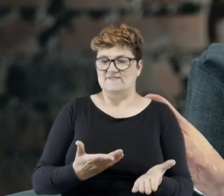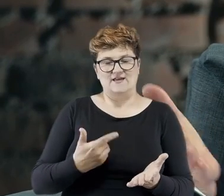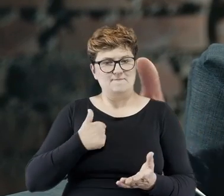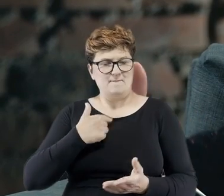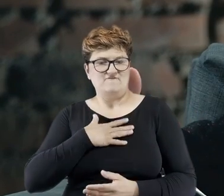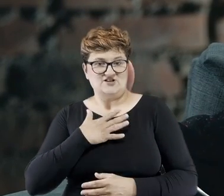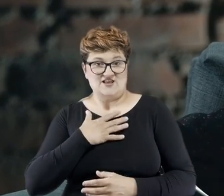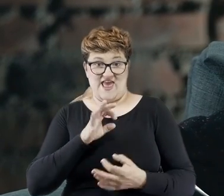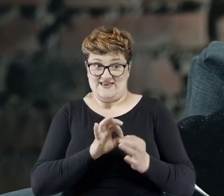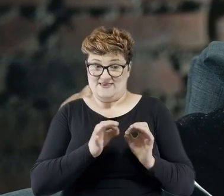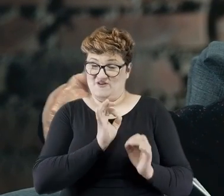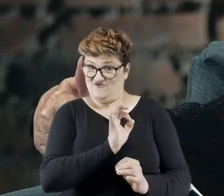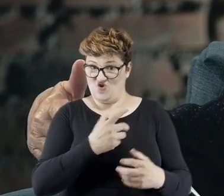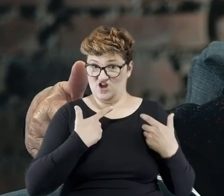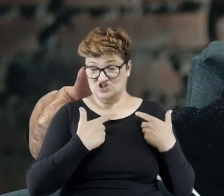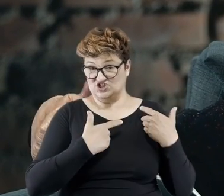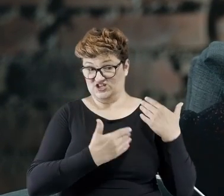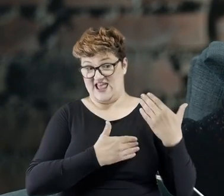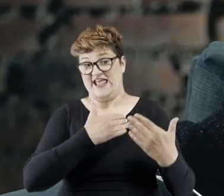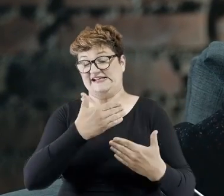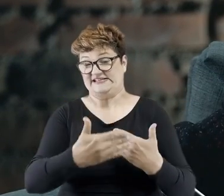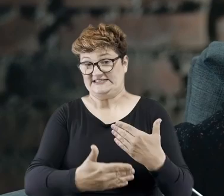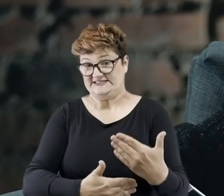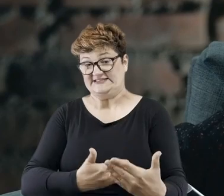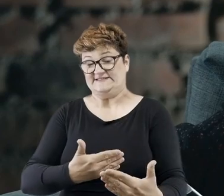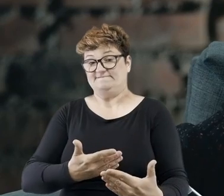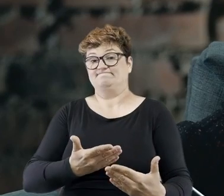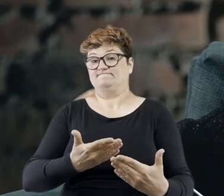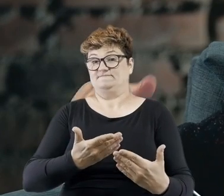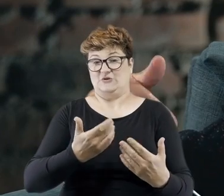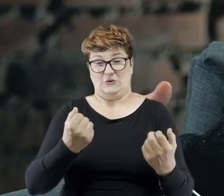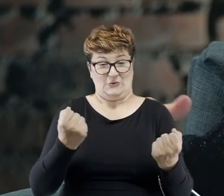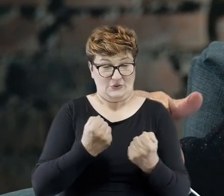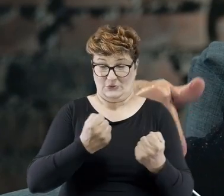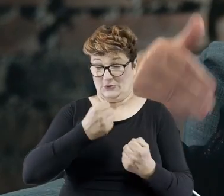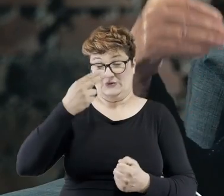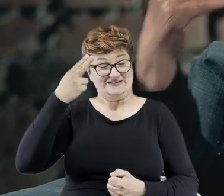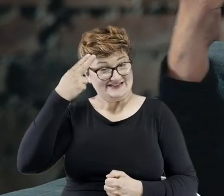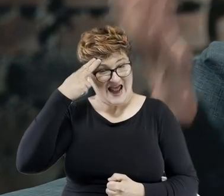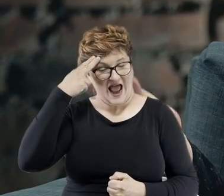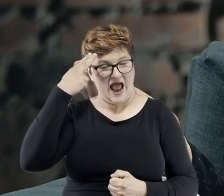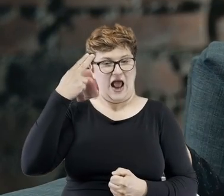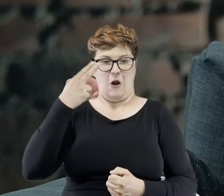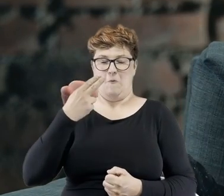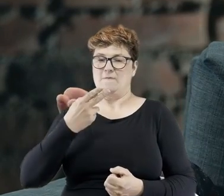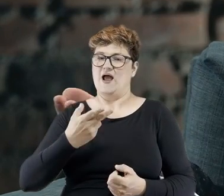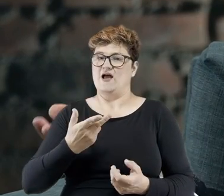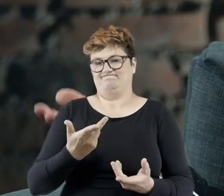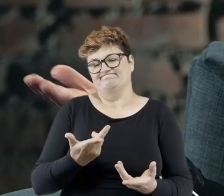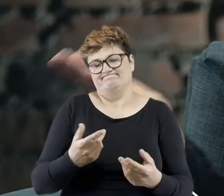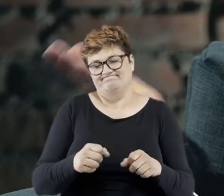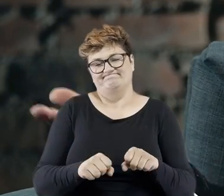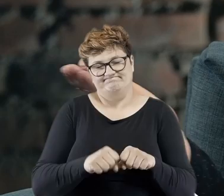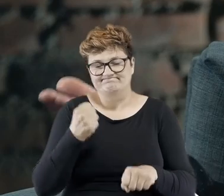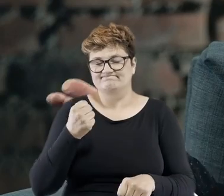Mam wrażenie, że gdyby to jej życie nie potoczyło się tak, jak gdyby nie zostało tak bardzo straumatyzowane przez